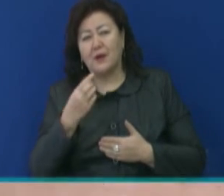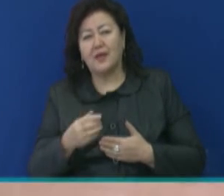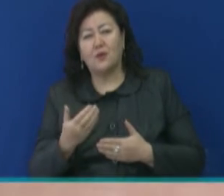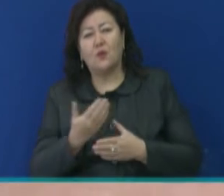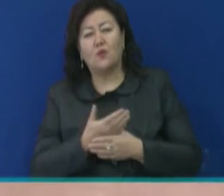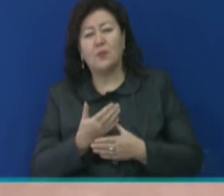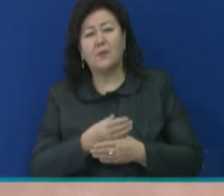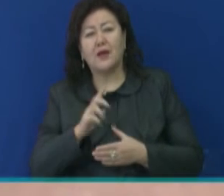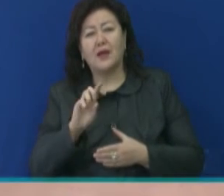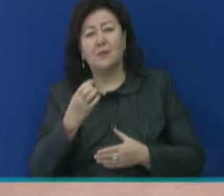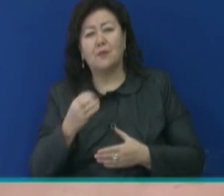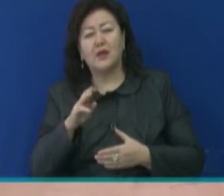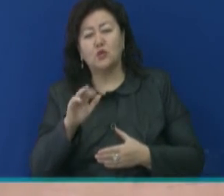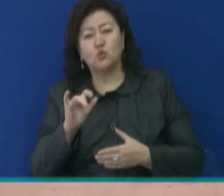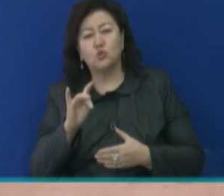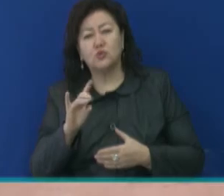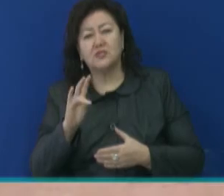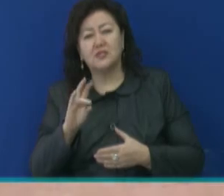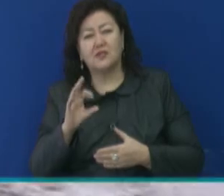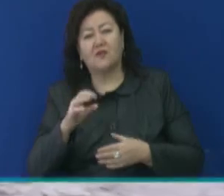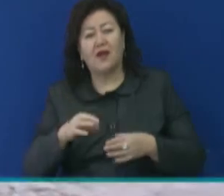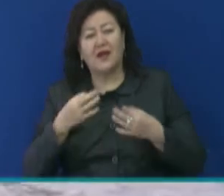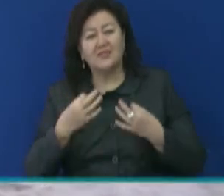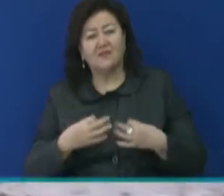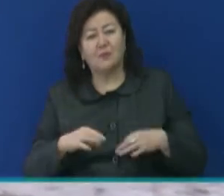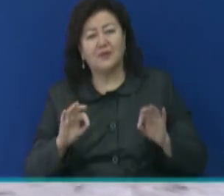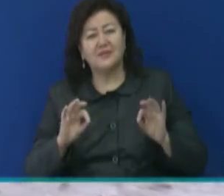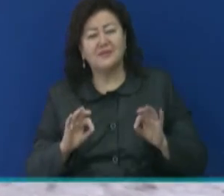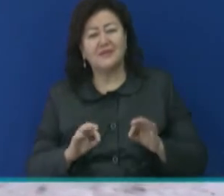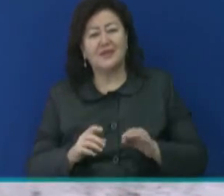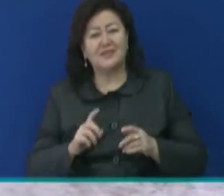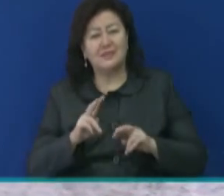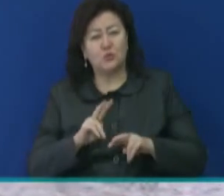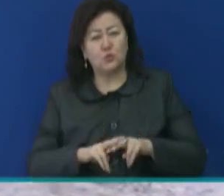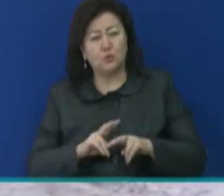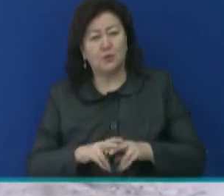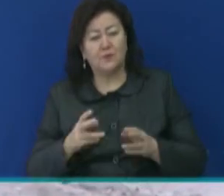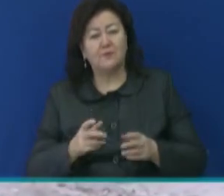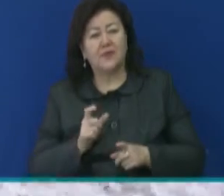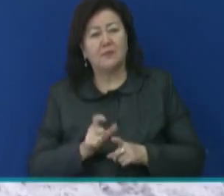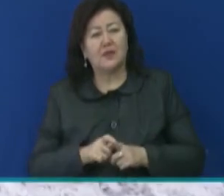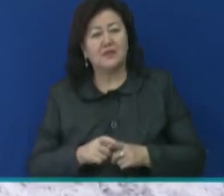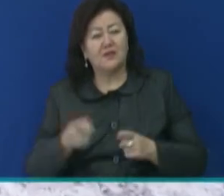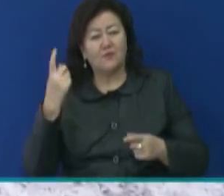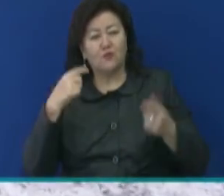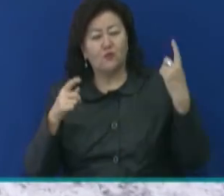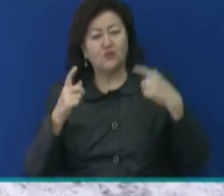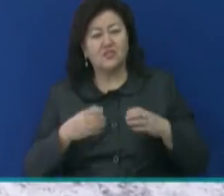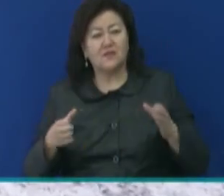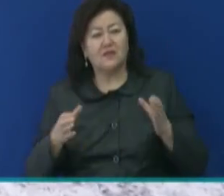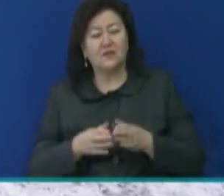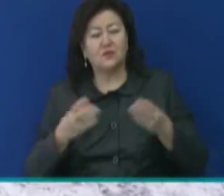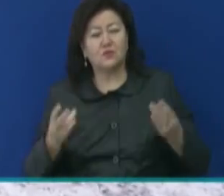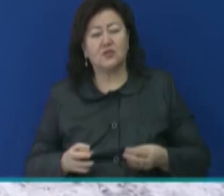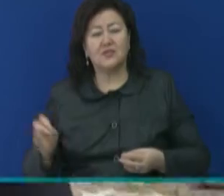из тюрьмы интеллигенция нации была верна своим мечтам и делала все ради страны по словам творческого коллектива исторический фильм должен